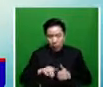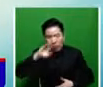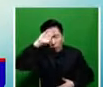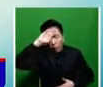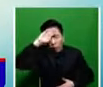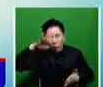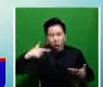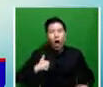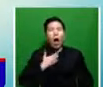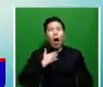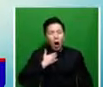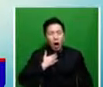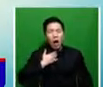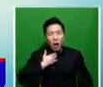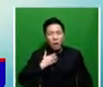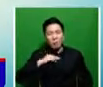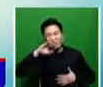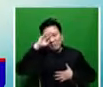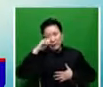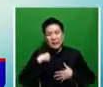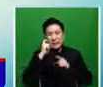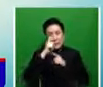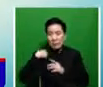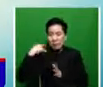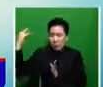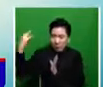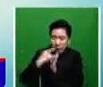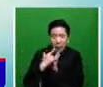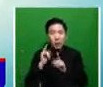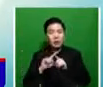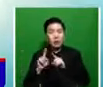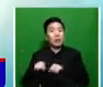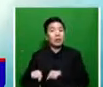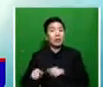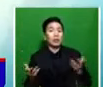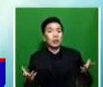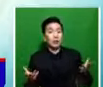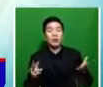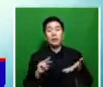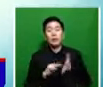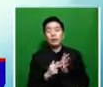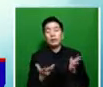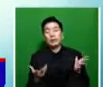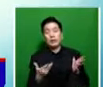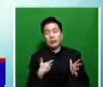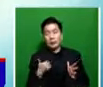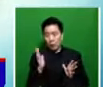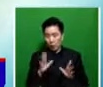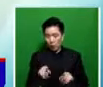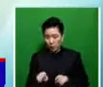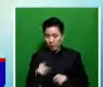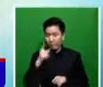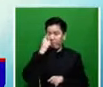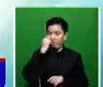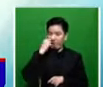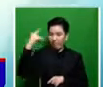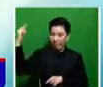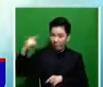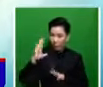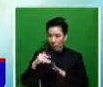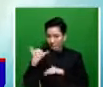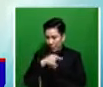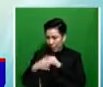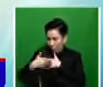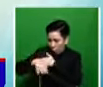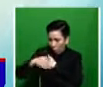ข้ไอหรือไม่สบายแล้วเรามีประวัติเสี่ยงอะครับประวัติเสี่ยงอย่างเช่นว่าไปสัมผัสกับชาวต่างชาติ